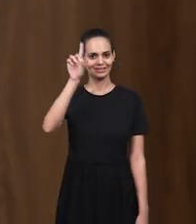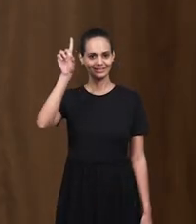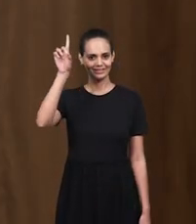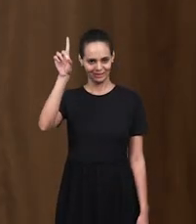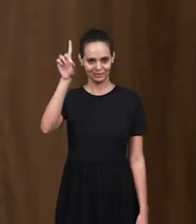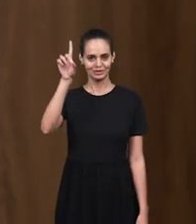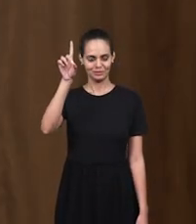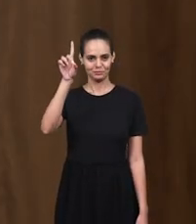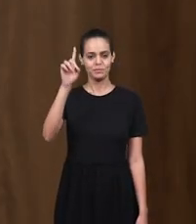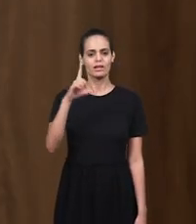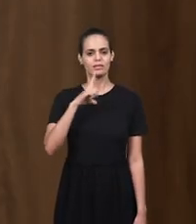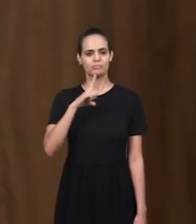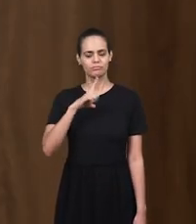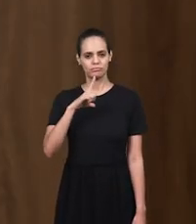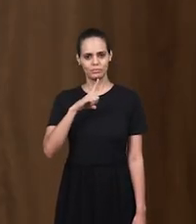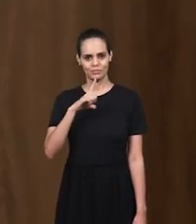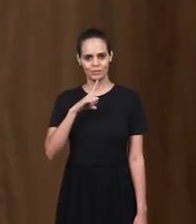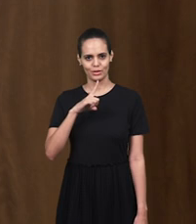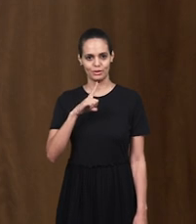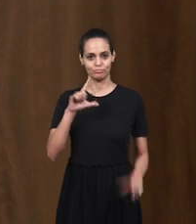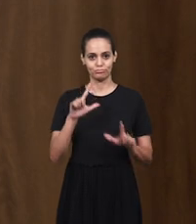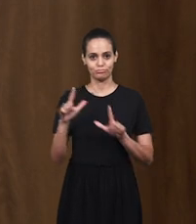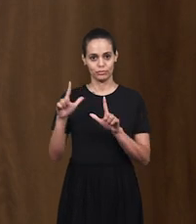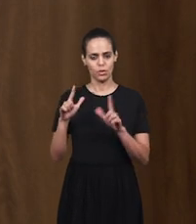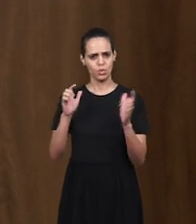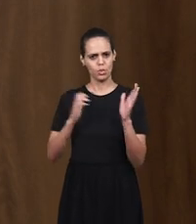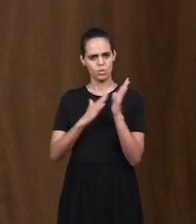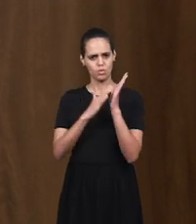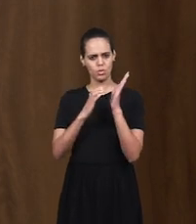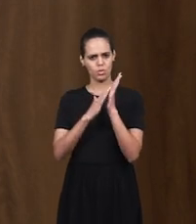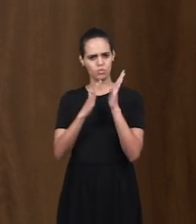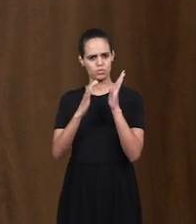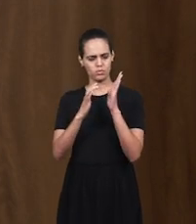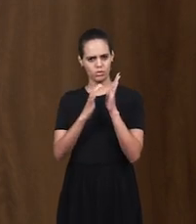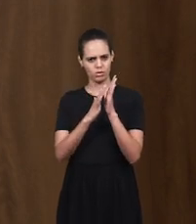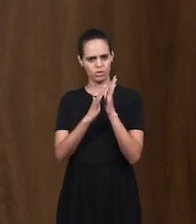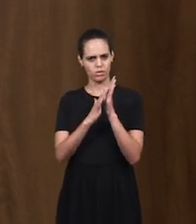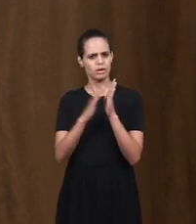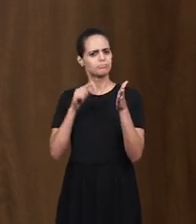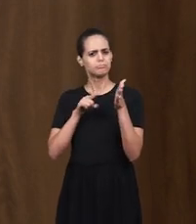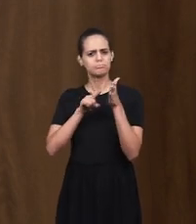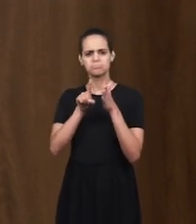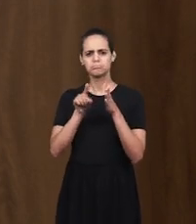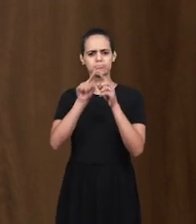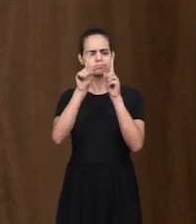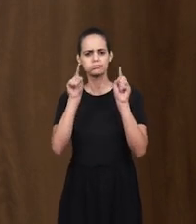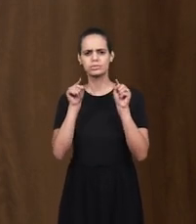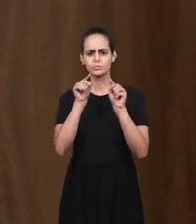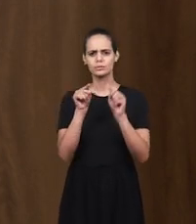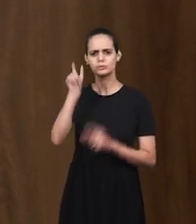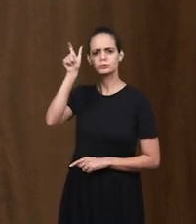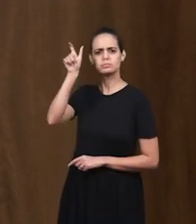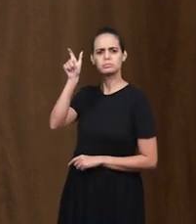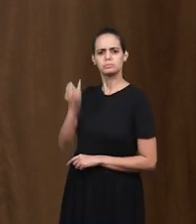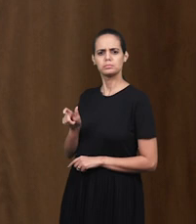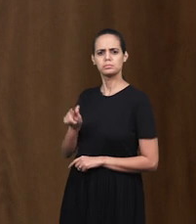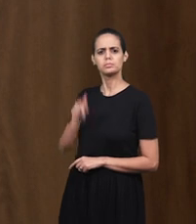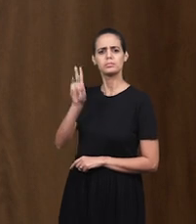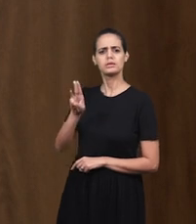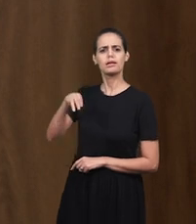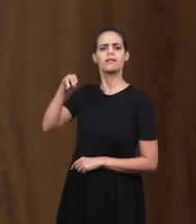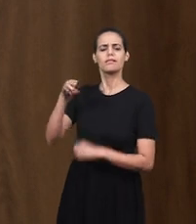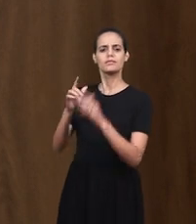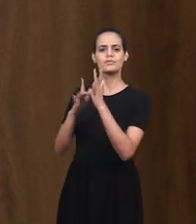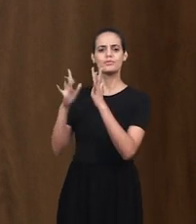Слава Богу нашим. И часть этой хвалы говорит, да, задает вопрос. Кто такой Иисус?